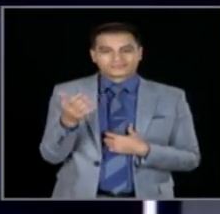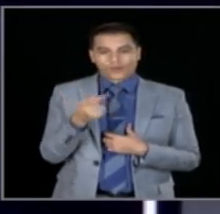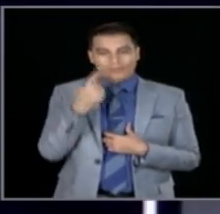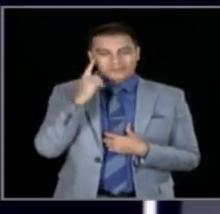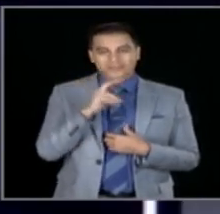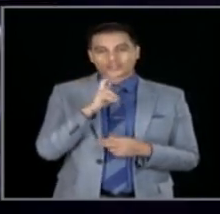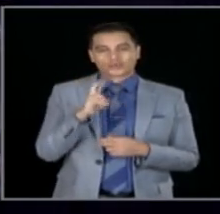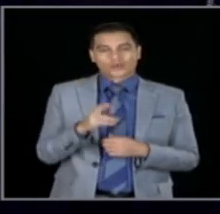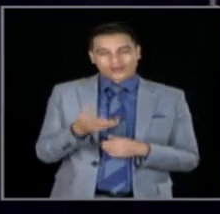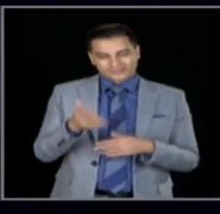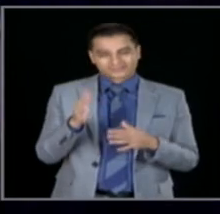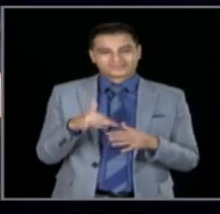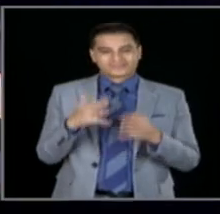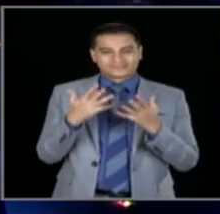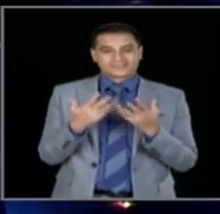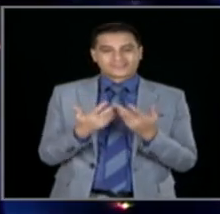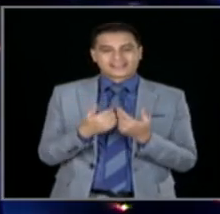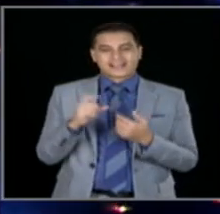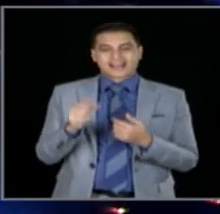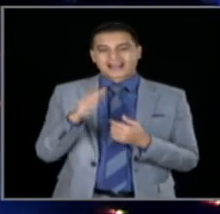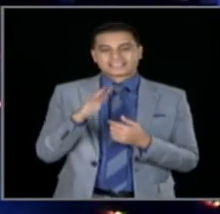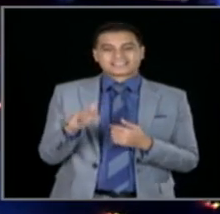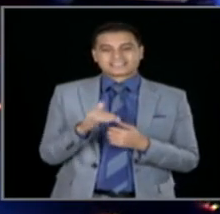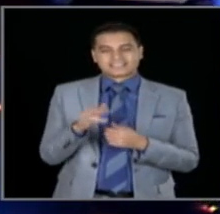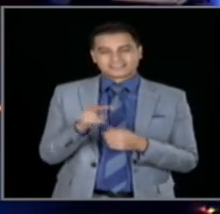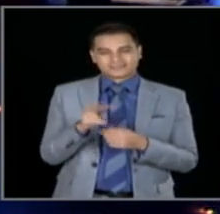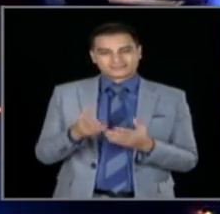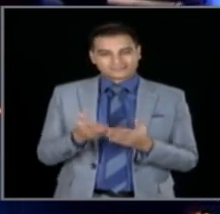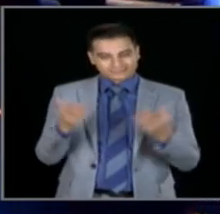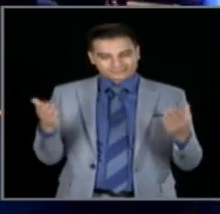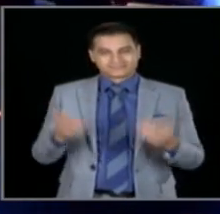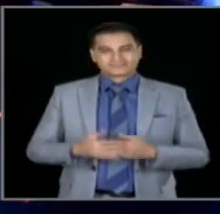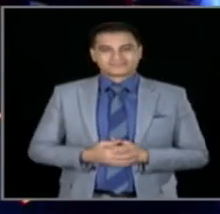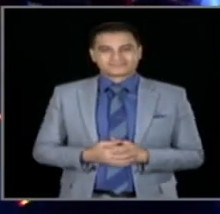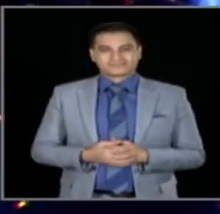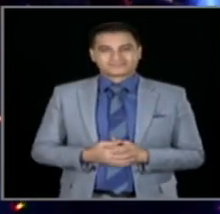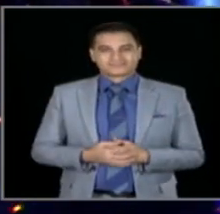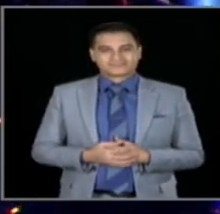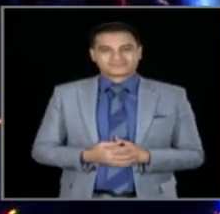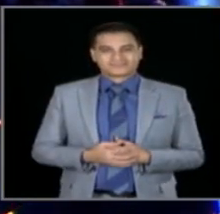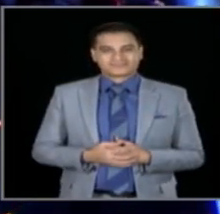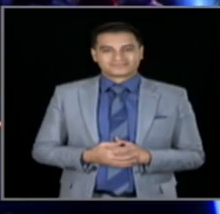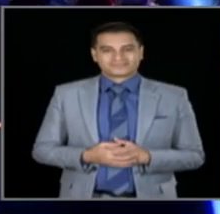كلنا حي اسلام ونانسي نانسي اسلام تعالي معايا اتفضل